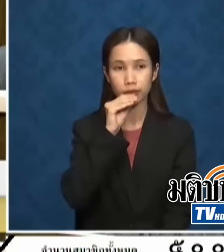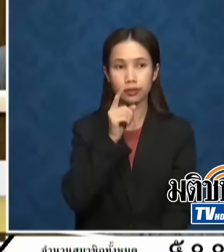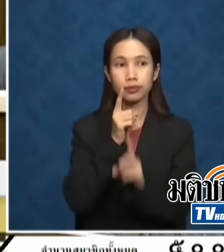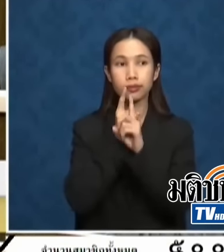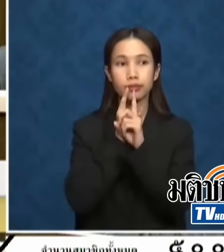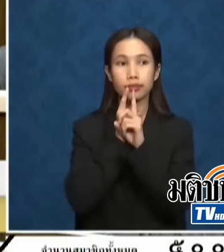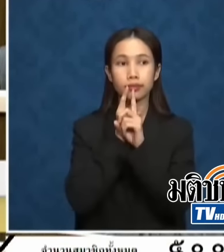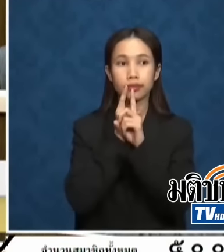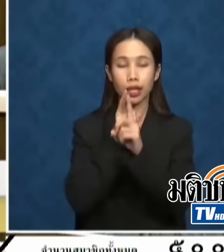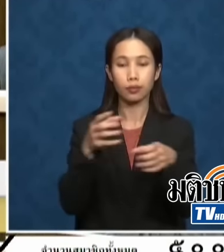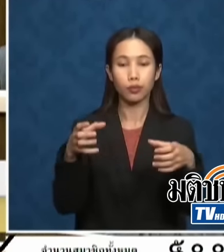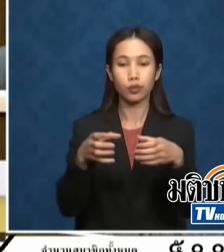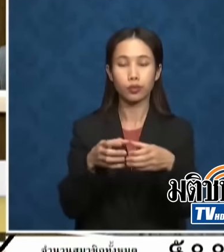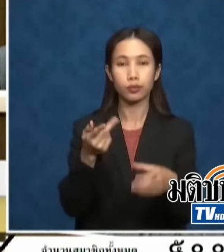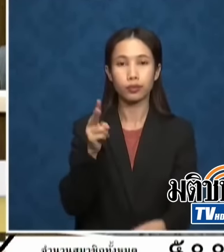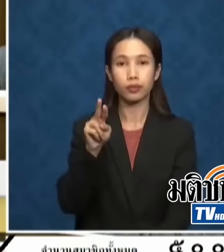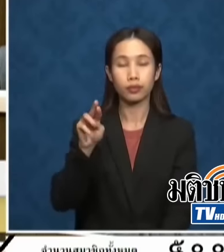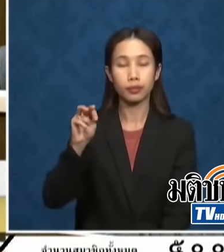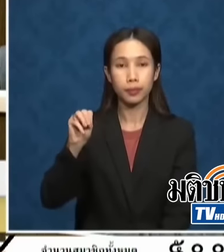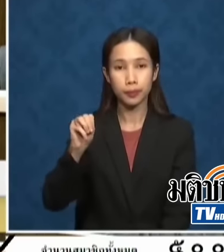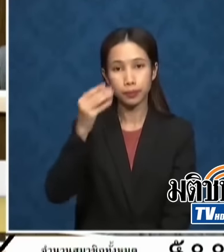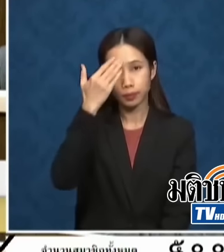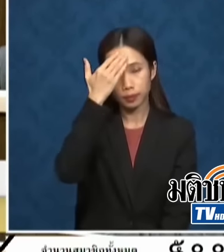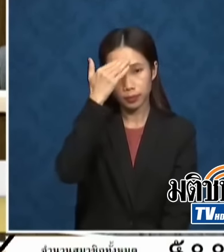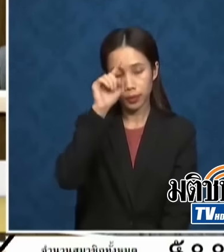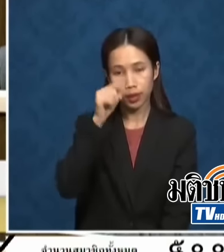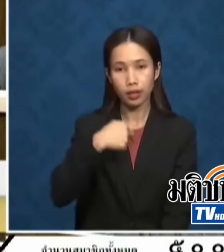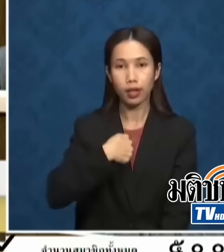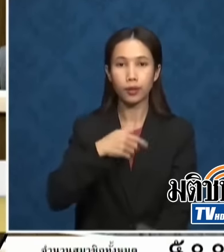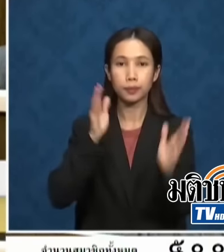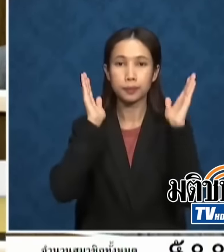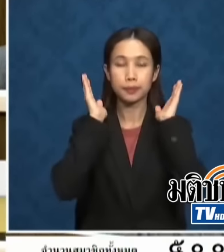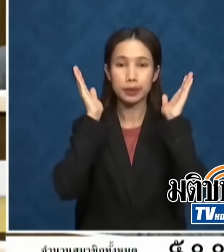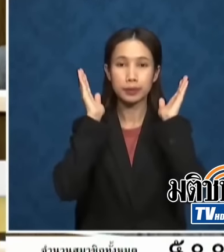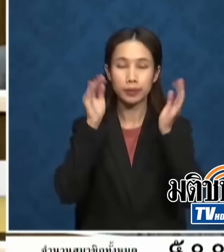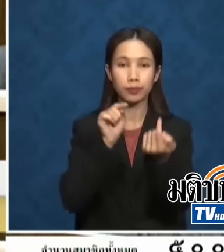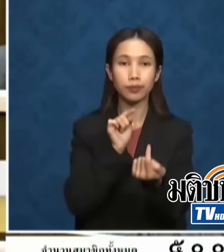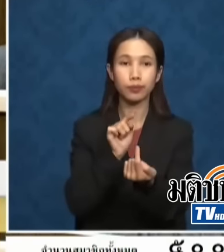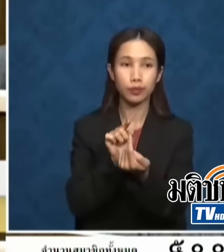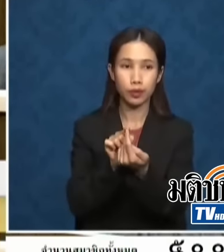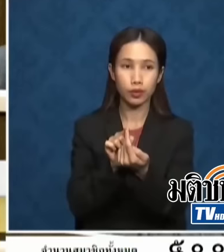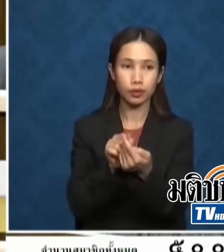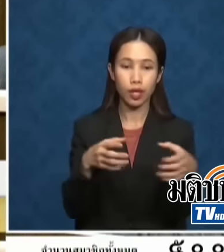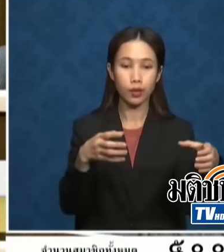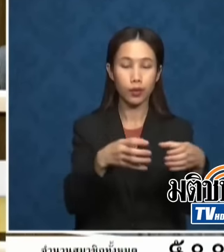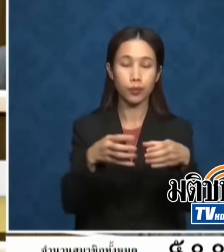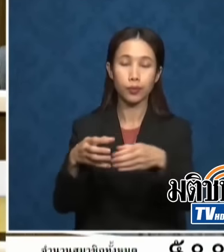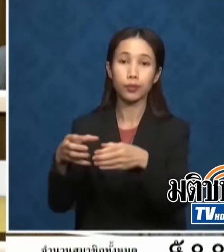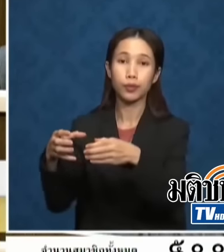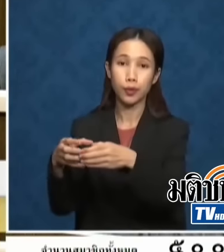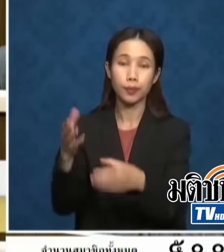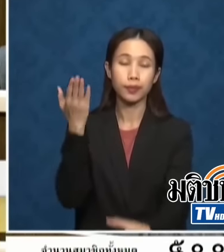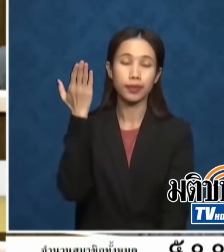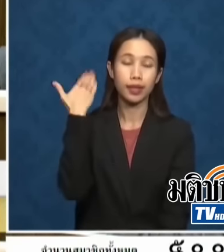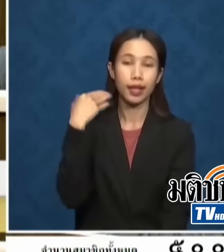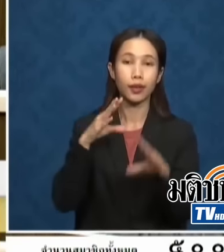างของคณะรัฐมนตรีเพราะว่าเราได้อภิปรายร่างของแต่ละพรรคการเมืองไปใน